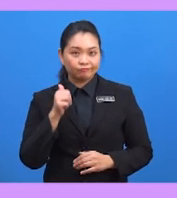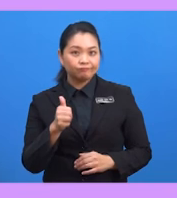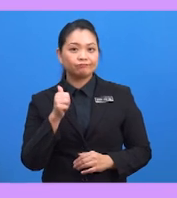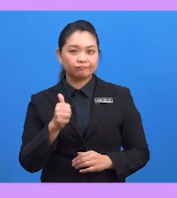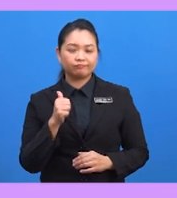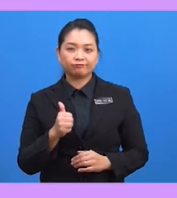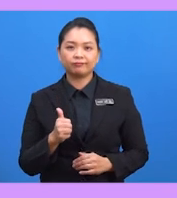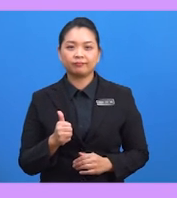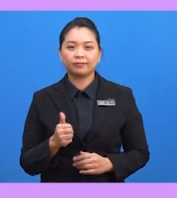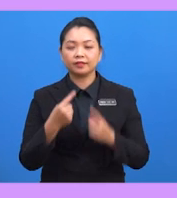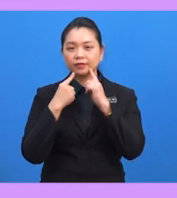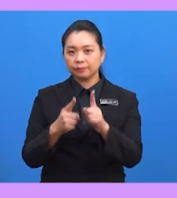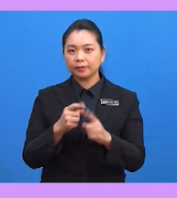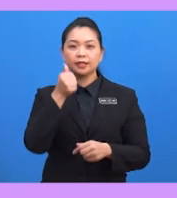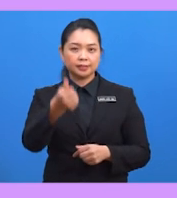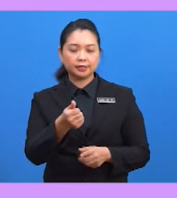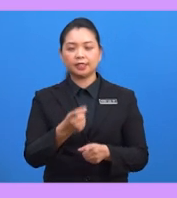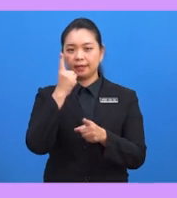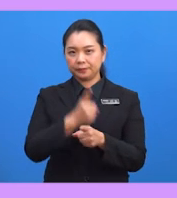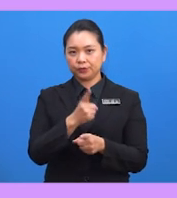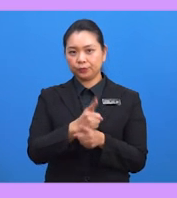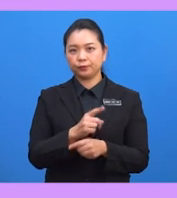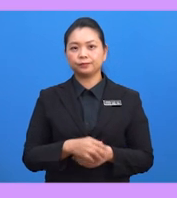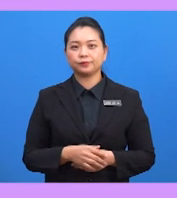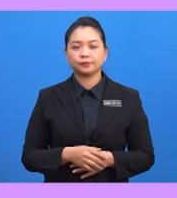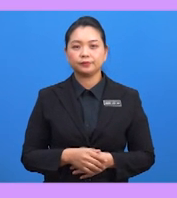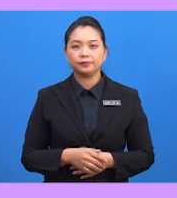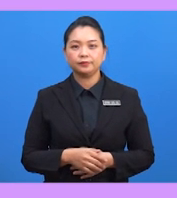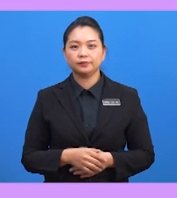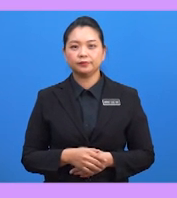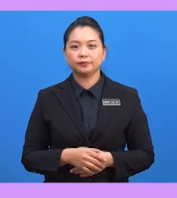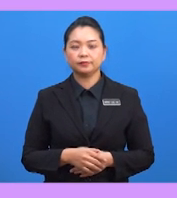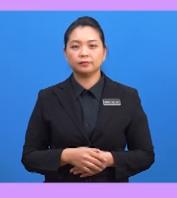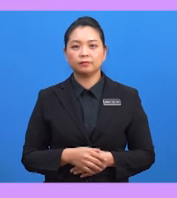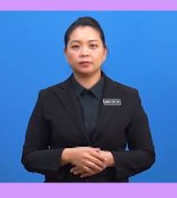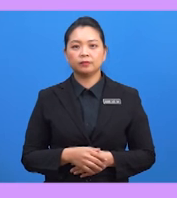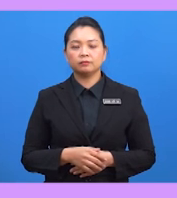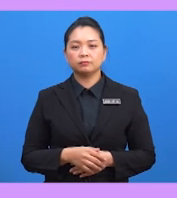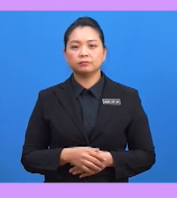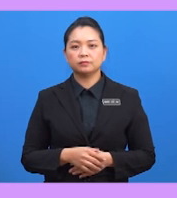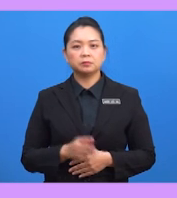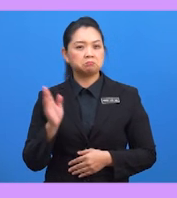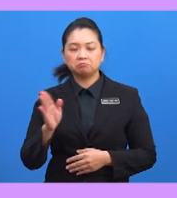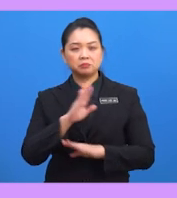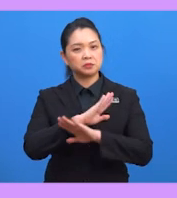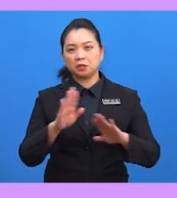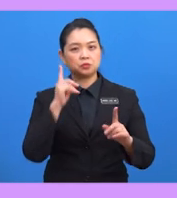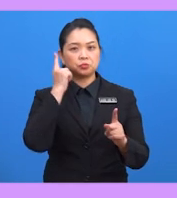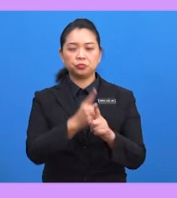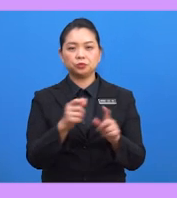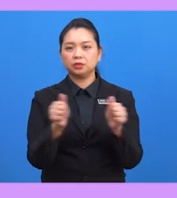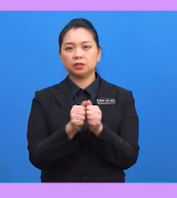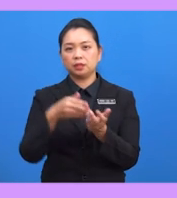Wah, anda hebat. Jawapan anda tepat sekali. Saya tidak bersetuju dengan perbelanjaan Encik Ahmad